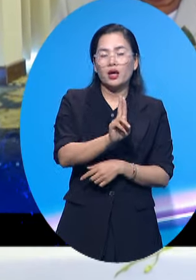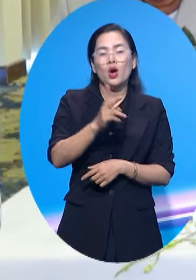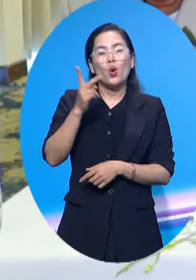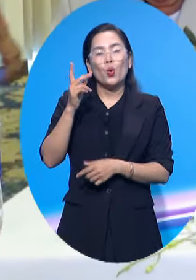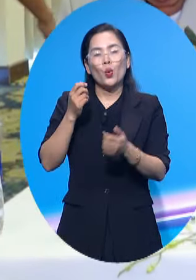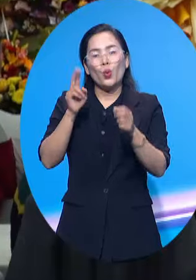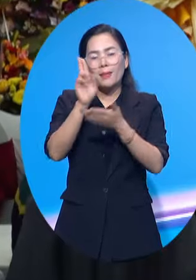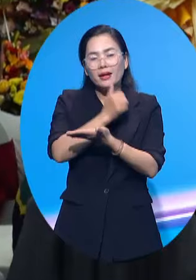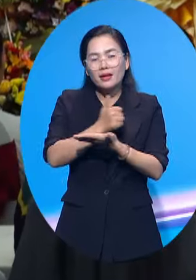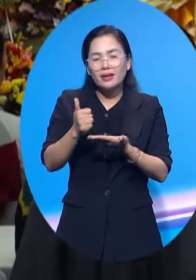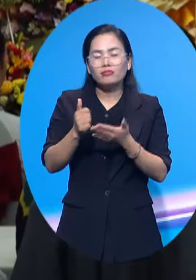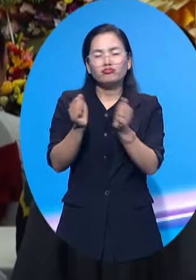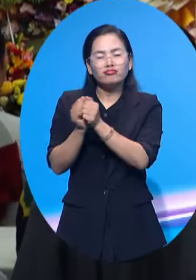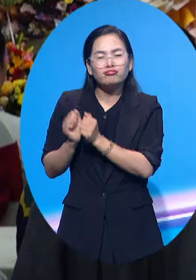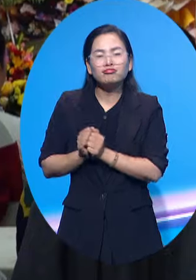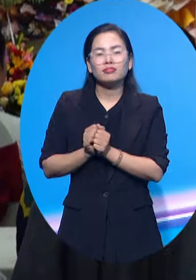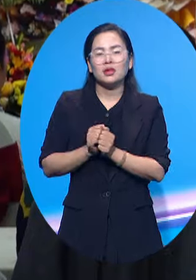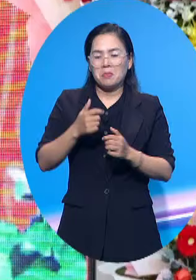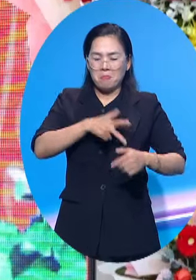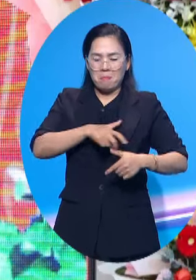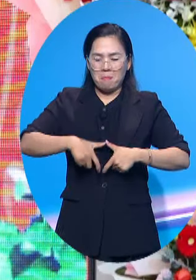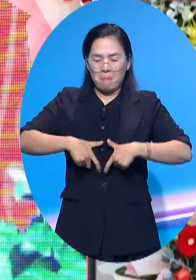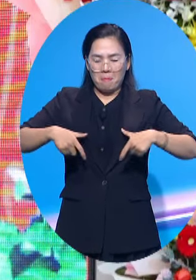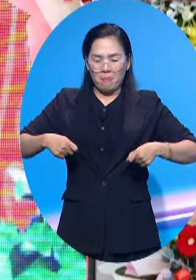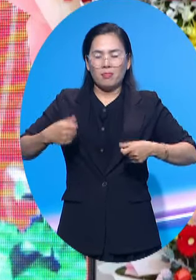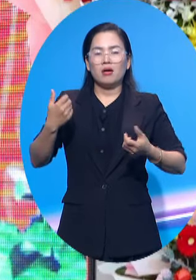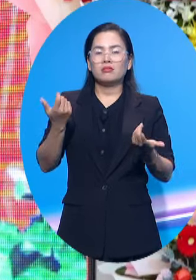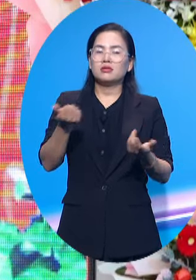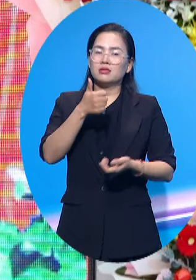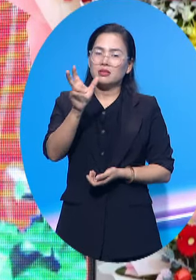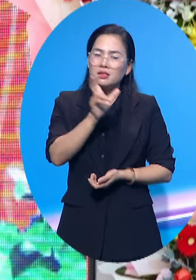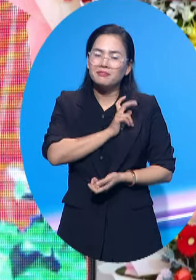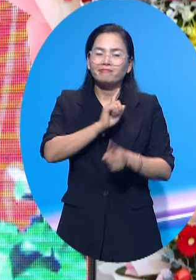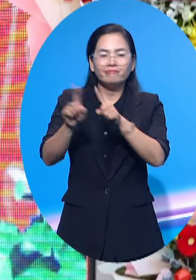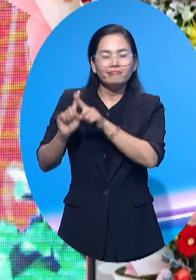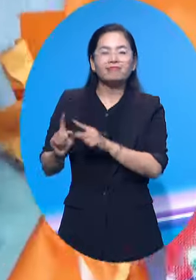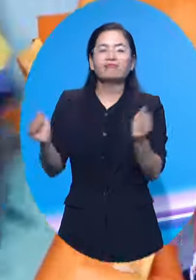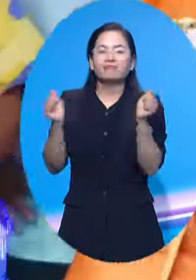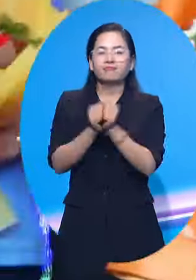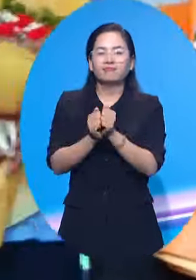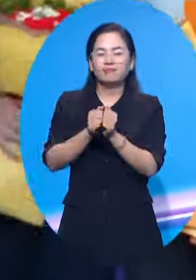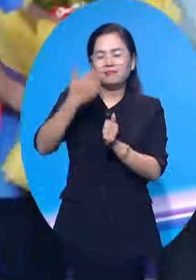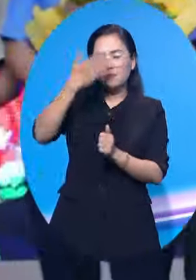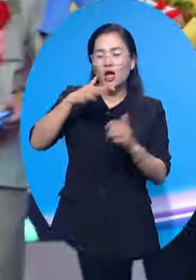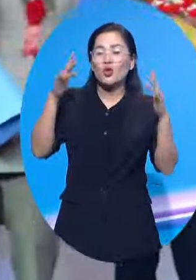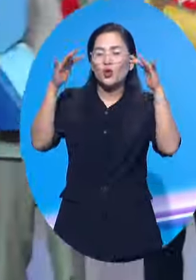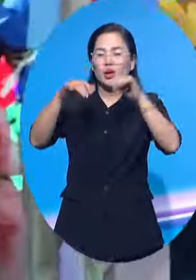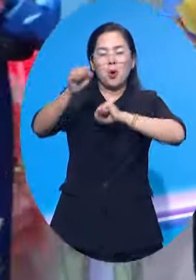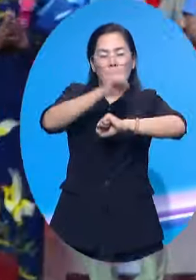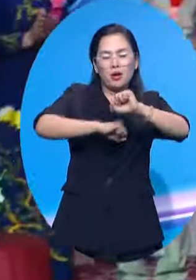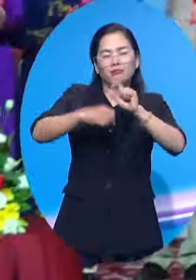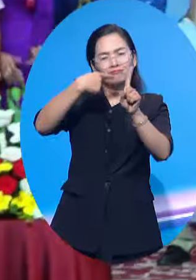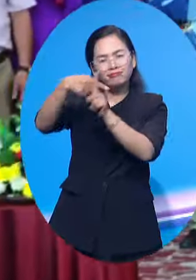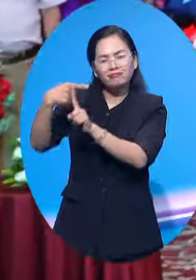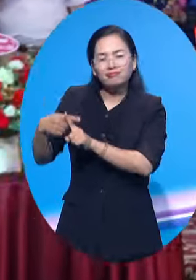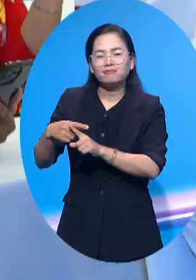Thanh Liêm và sự hưởng ứng của đông đảo hội viên Mạnh Thường Quân, Hội đồng Hương huyện Thanh Liêm tại thành phố Hồ Chí Minh đã tổ chức nhiều hoạt động tích cực,